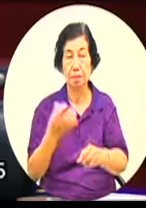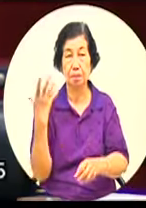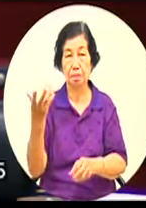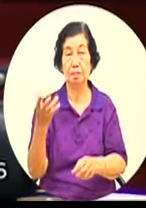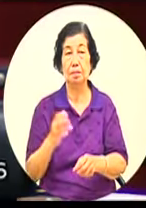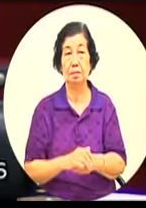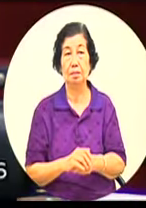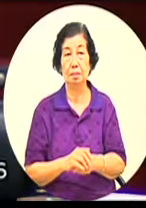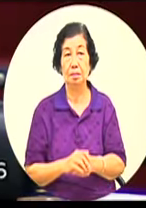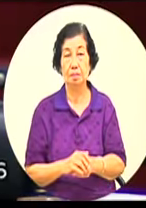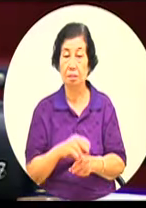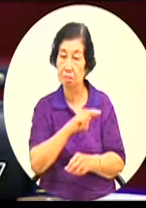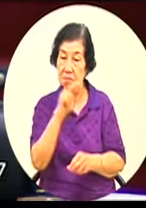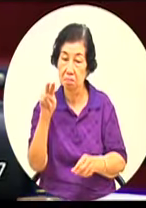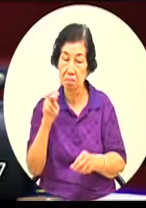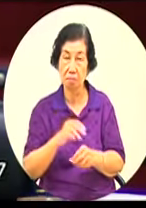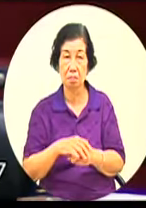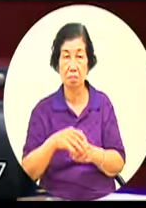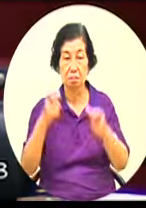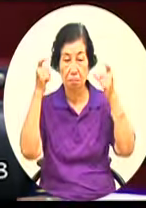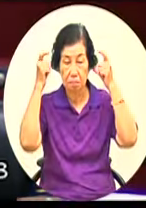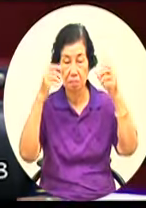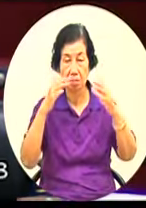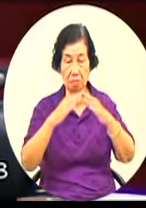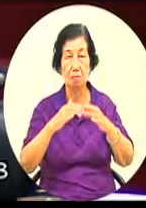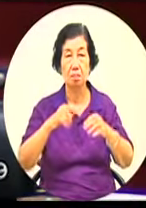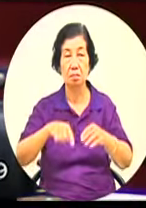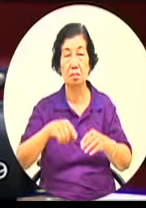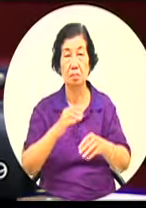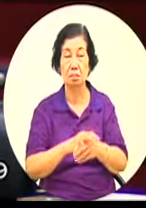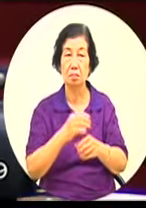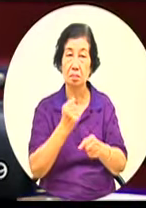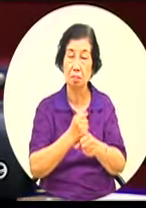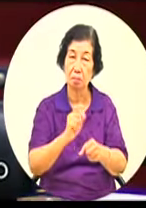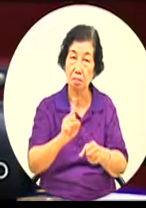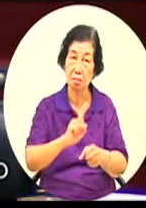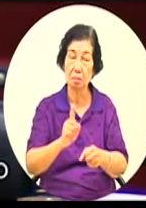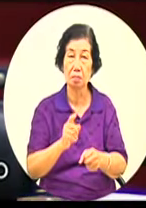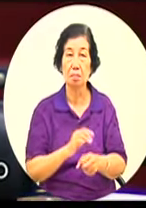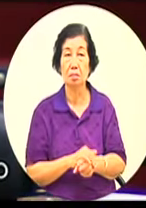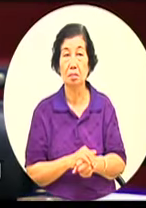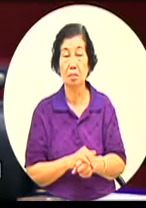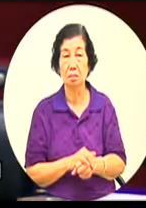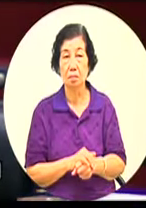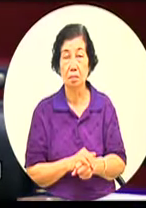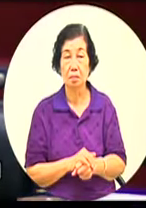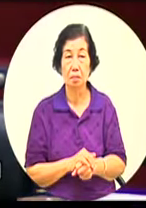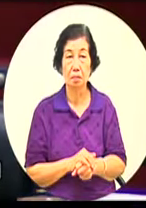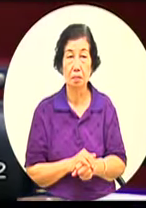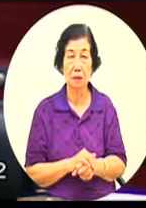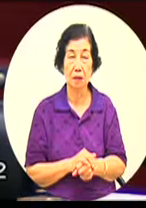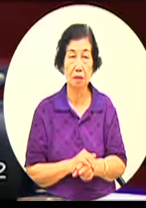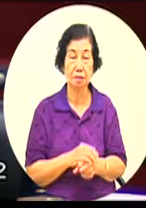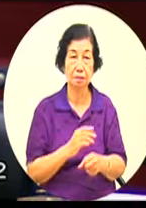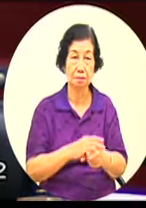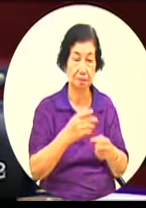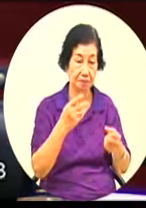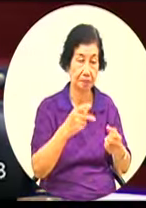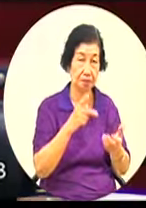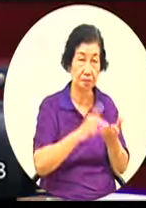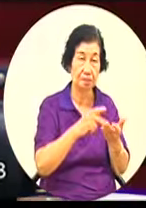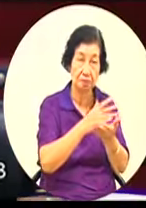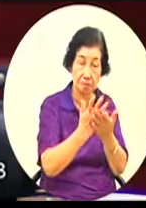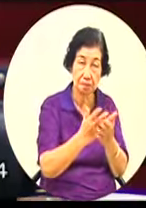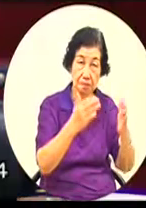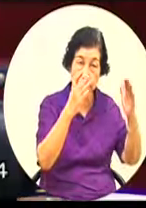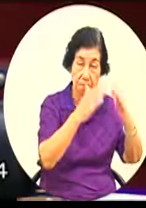做了什么。图书馆需不需要？需要。但是呢，我们看到的目前市政府的做法